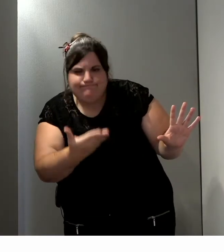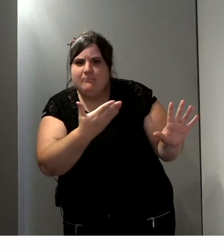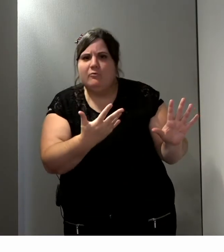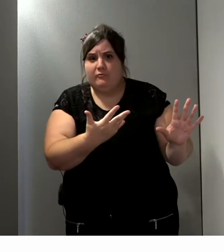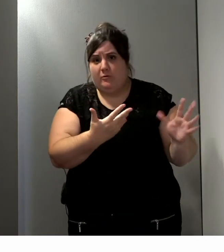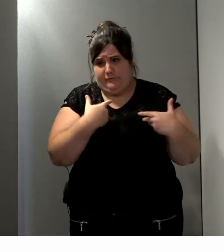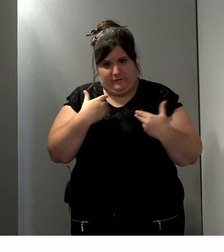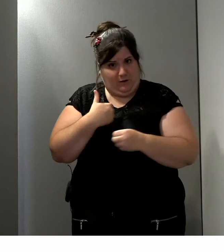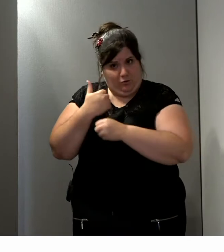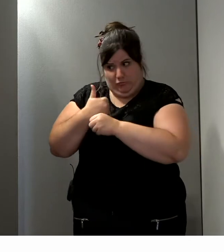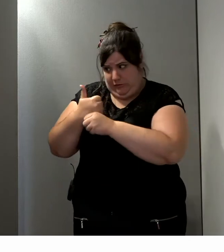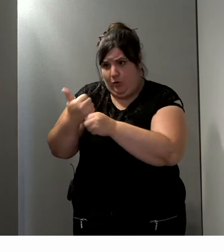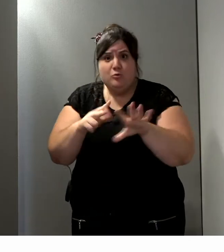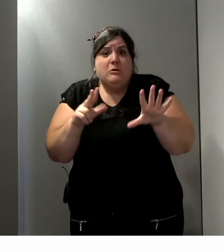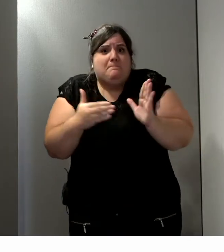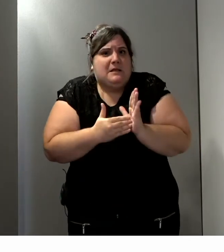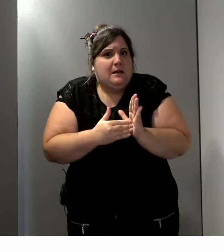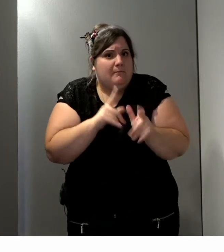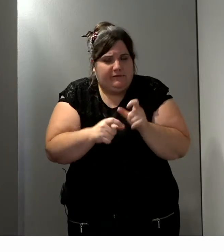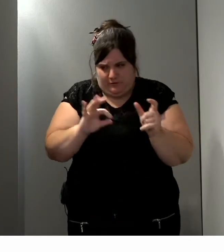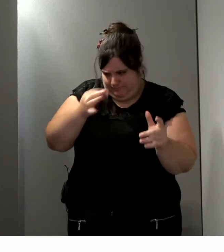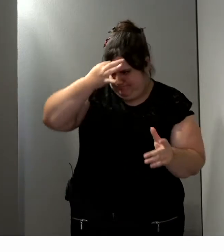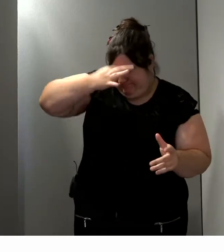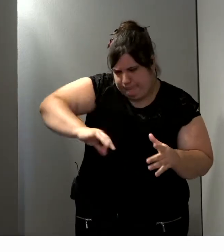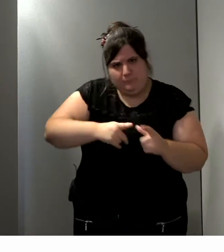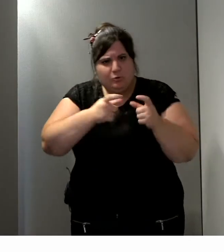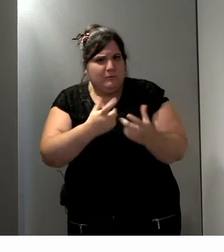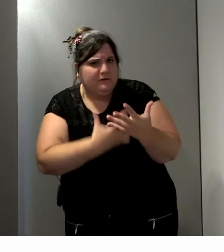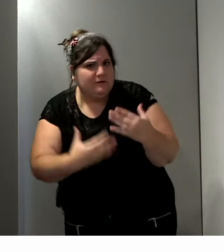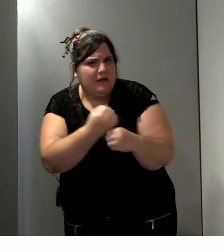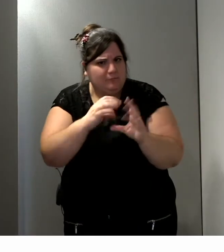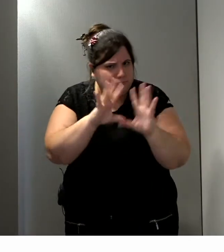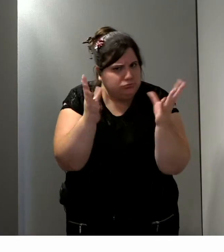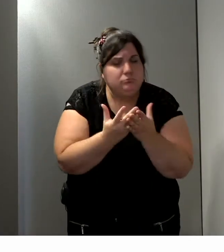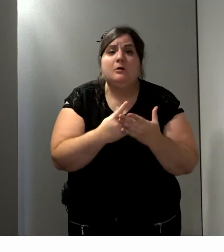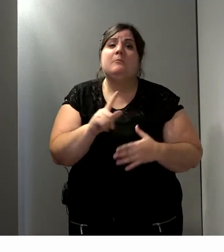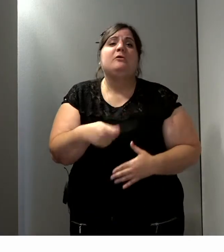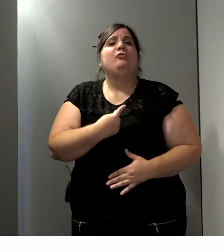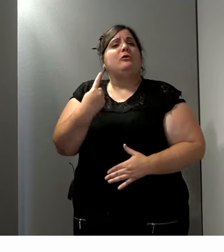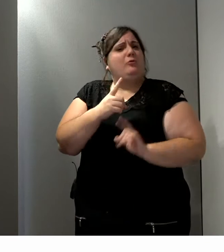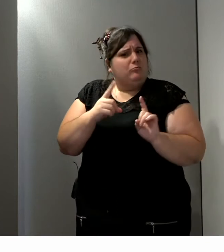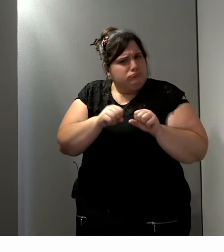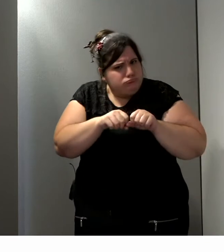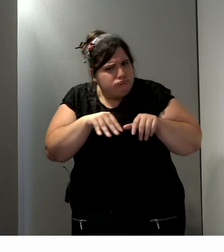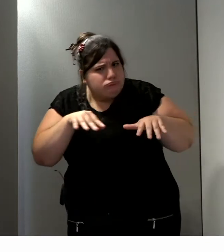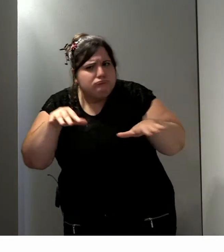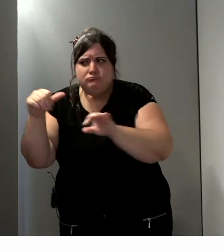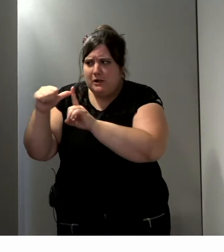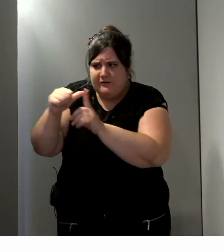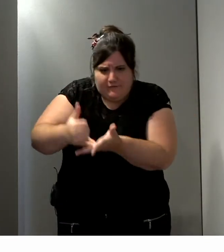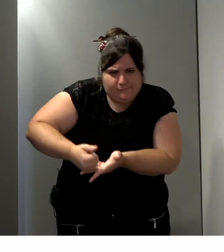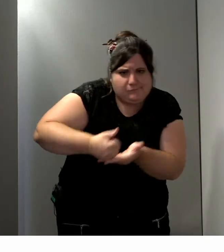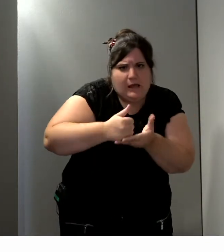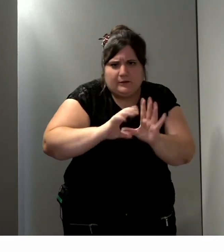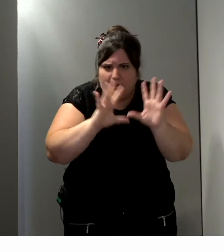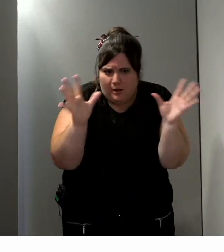près 8 000 personnes par an qui tentent cette aventure, avec évidemment tout un environnement d'entraide, la GFIB, un certain nombre d'acteurs qui sont là